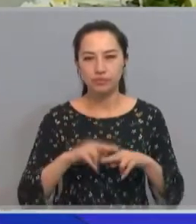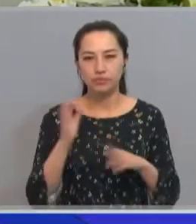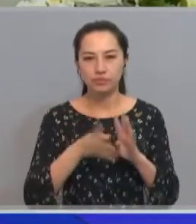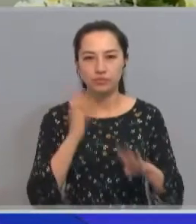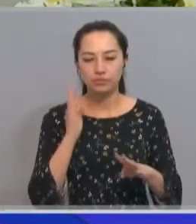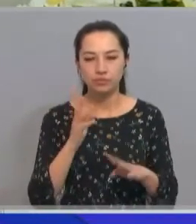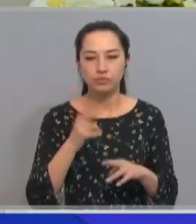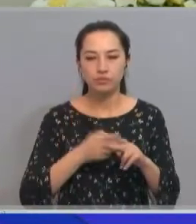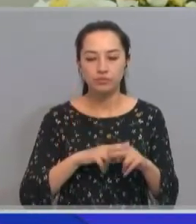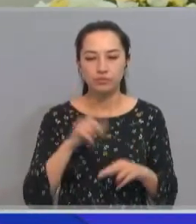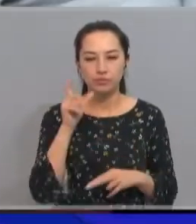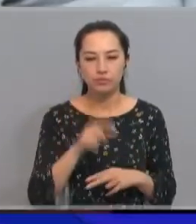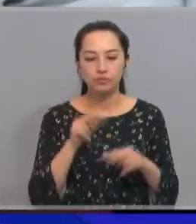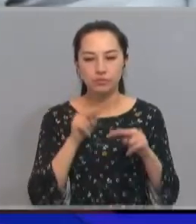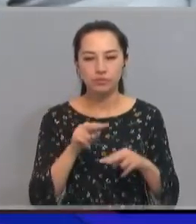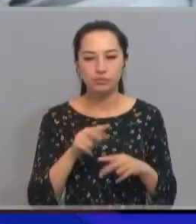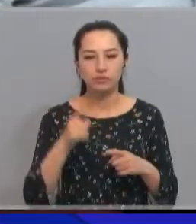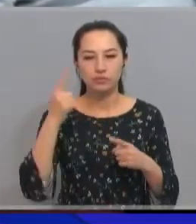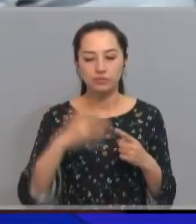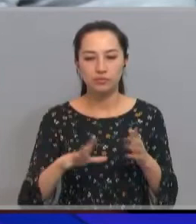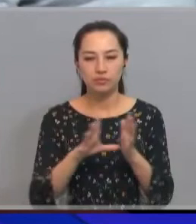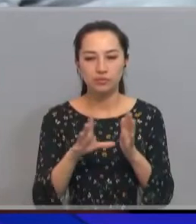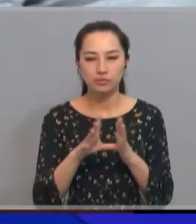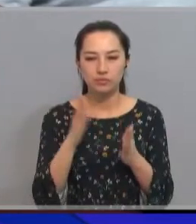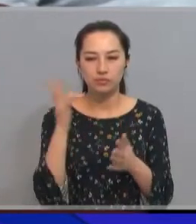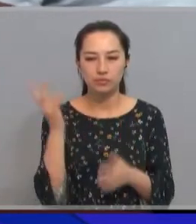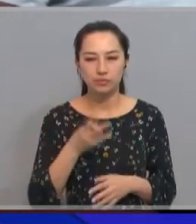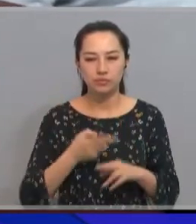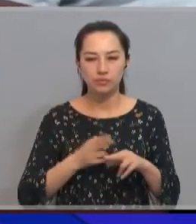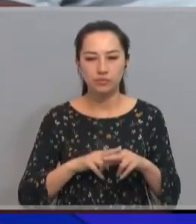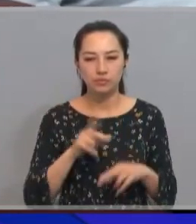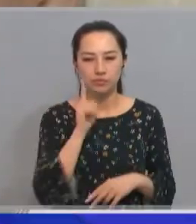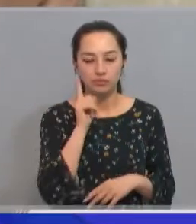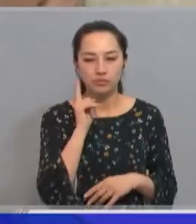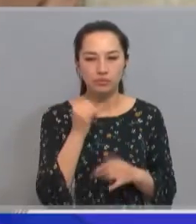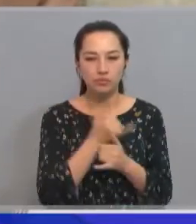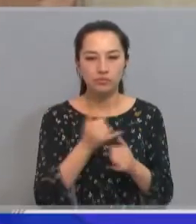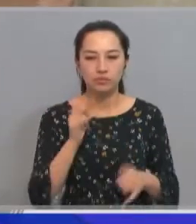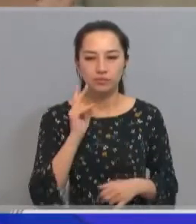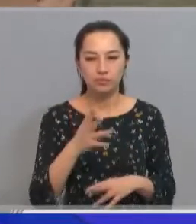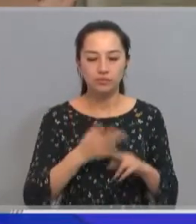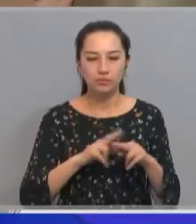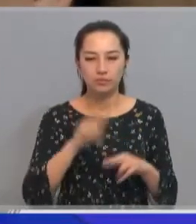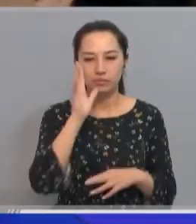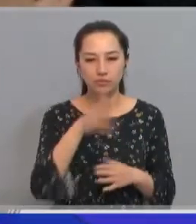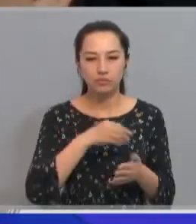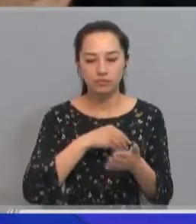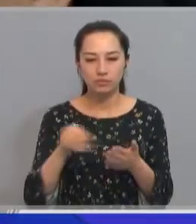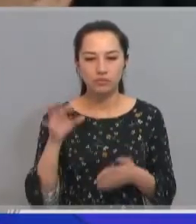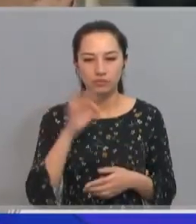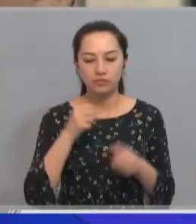тұрған азаматтардың тізімін бақылап отыратын бірыңғай электронды жүйе керек. Сондай-ақ жастарға берілген пәтер 5 жылға сатып алу